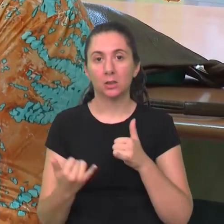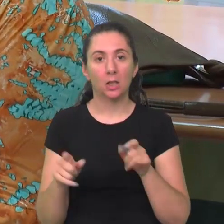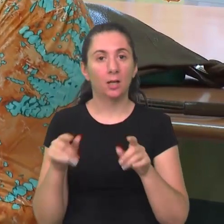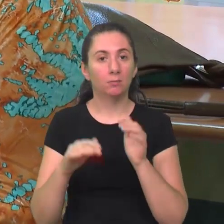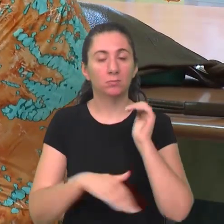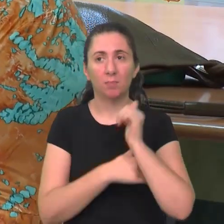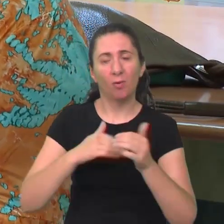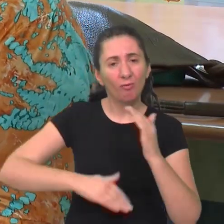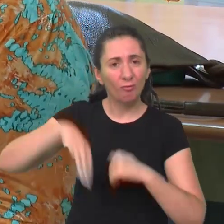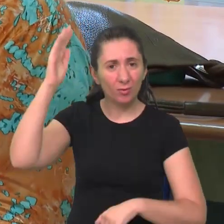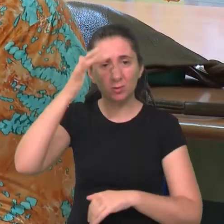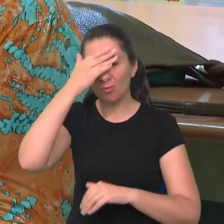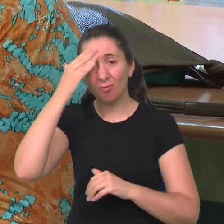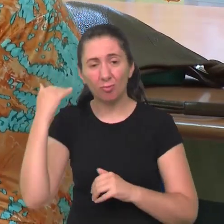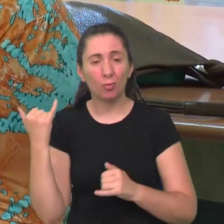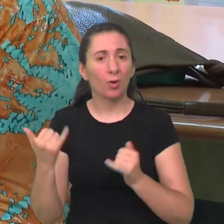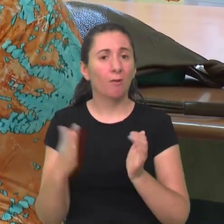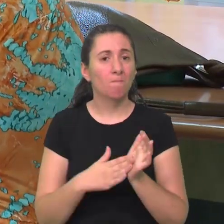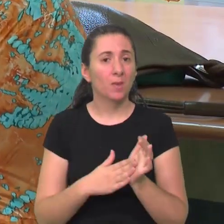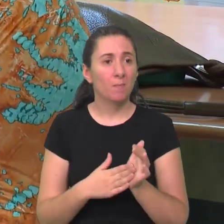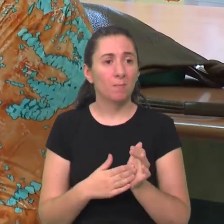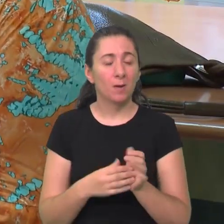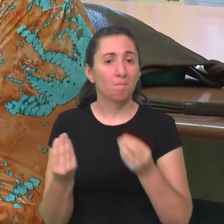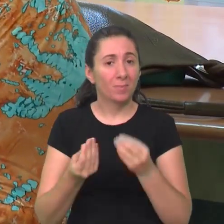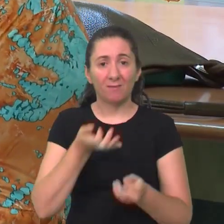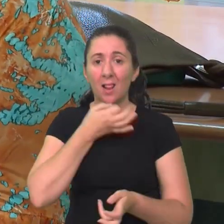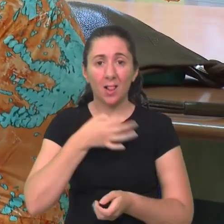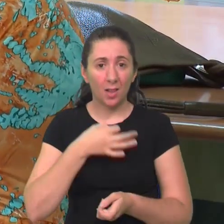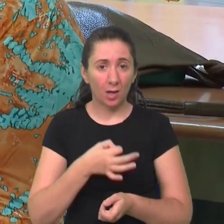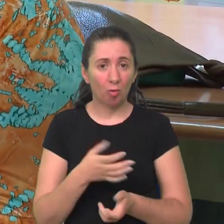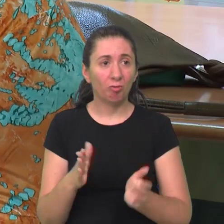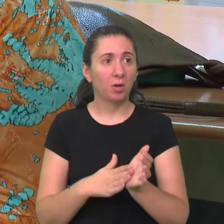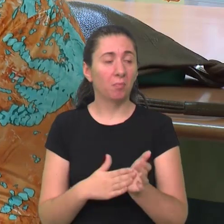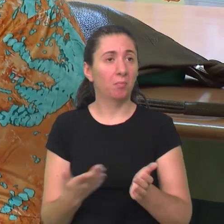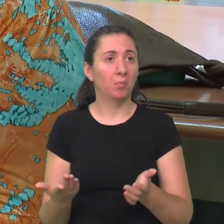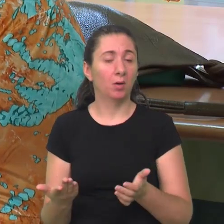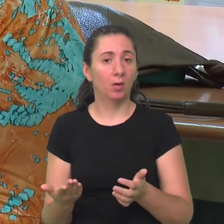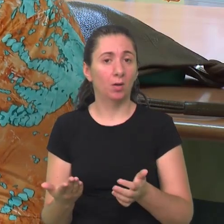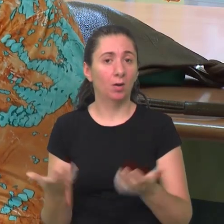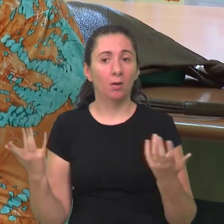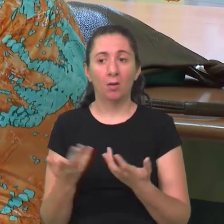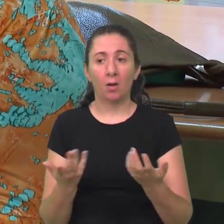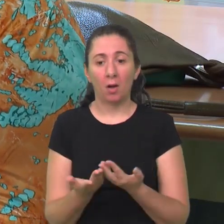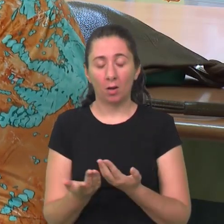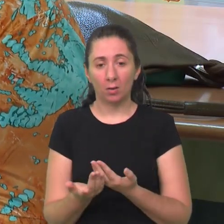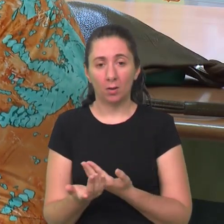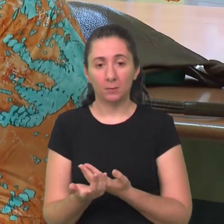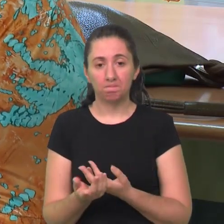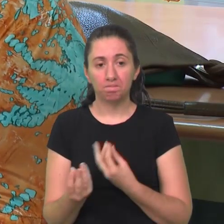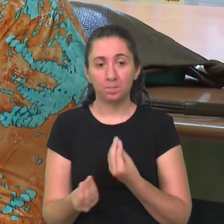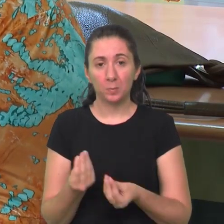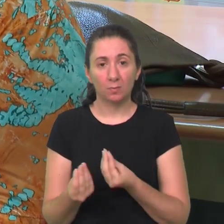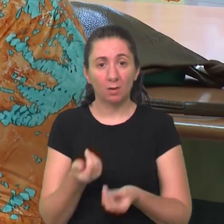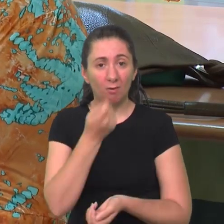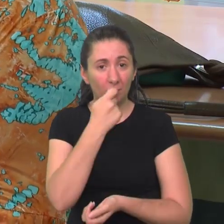visokoj temperaturi, kada smo izloženi primjeni nekih lijekova, kada smo izloženi